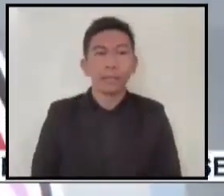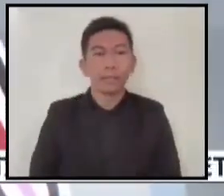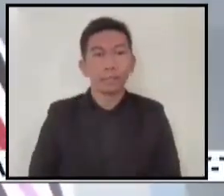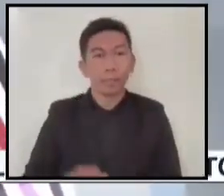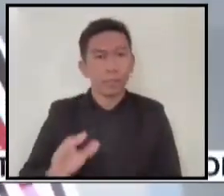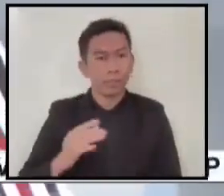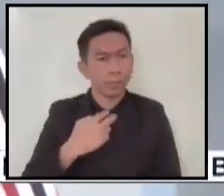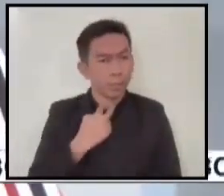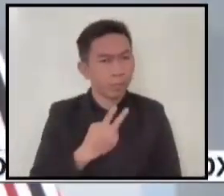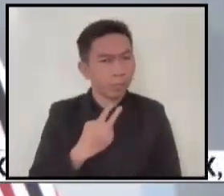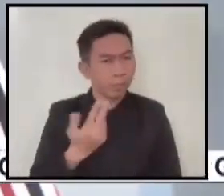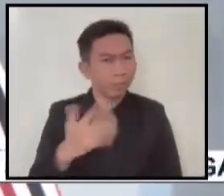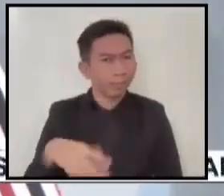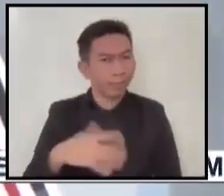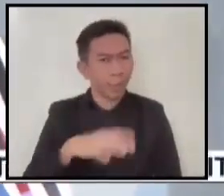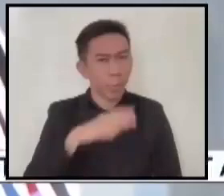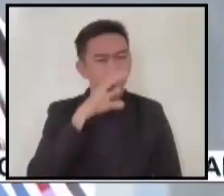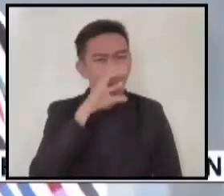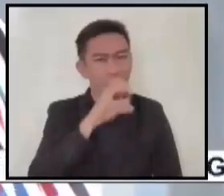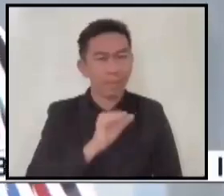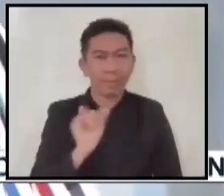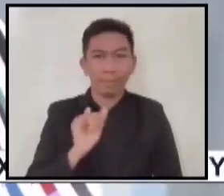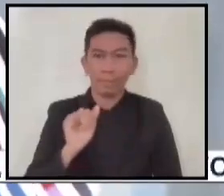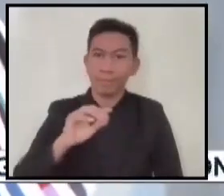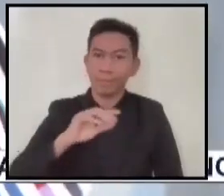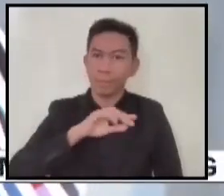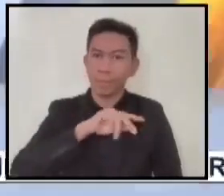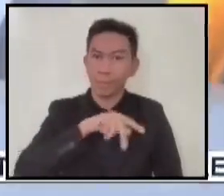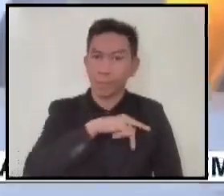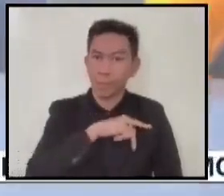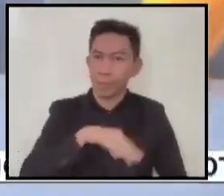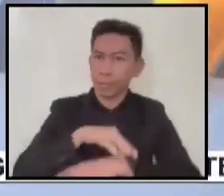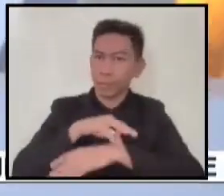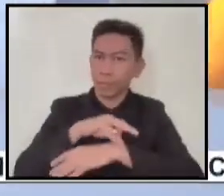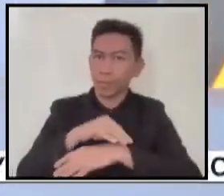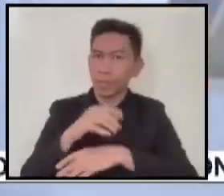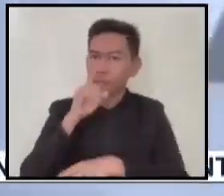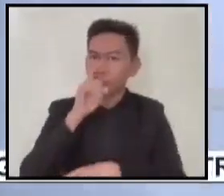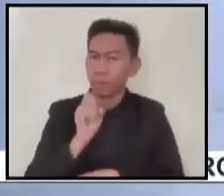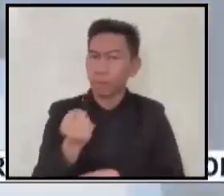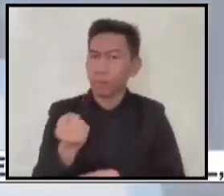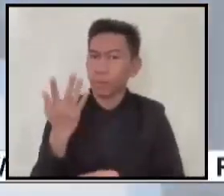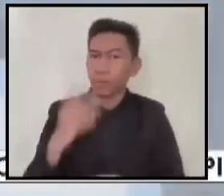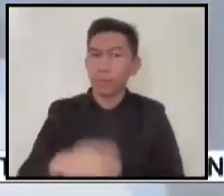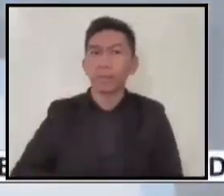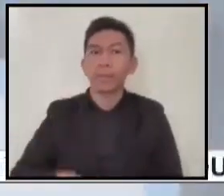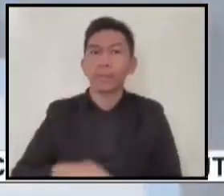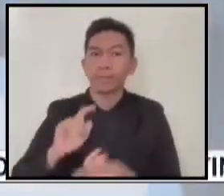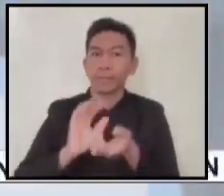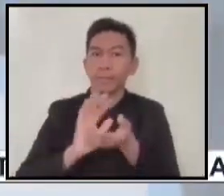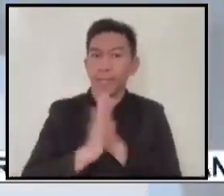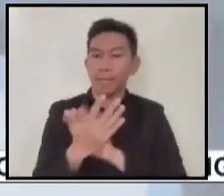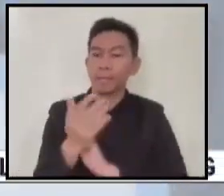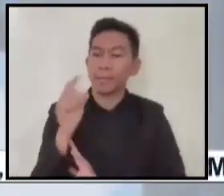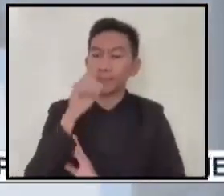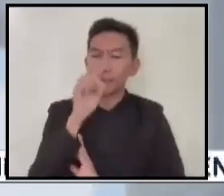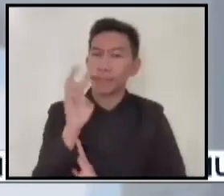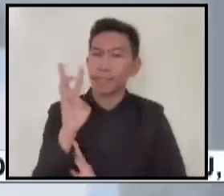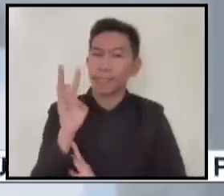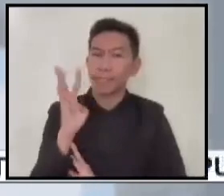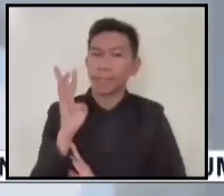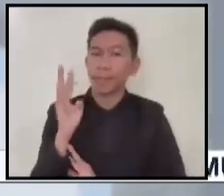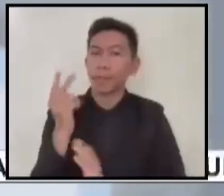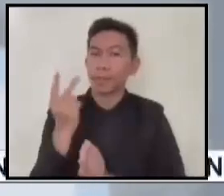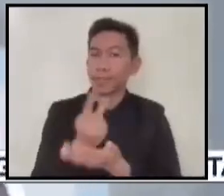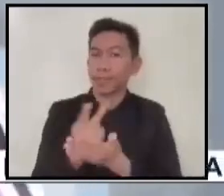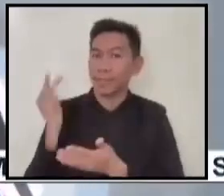makita ka sa person, parang... How old are you? Just turned 16 two weeks ago. Wow! Okay, una sa lahat, kailan ka ba